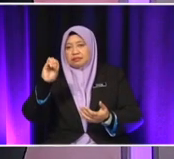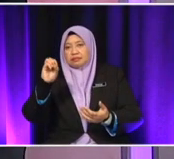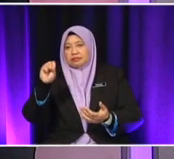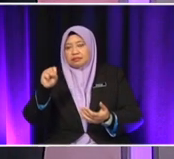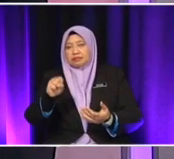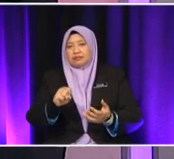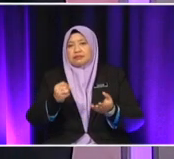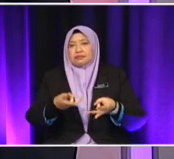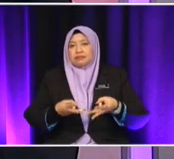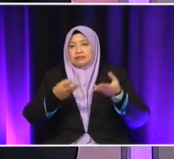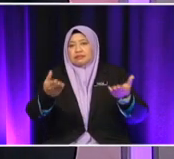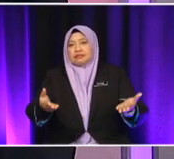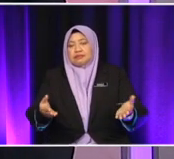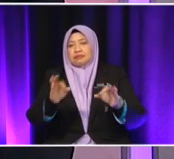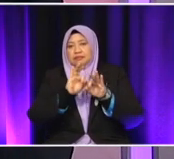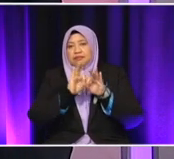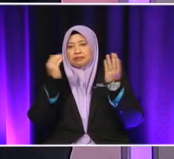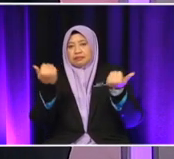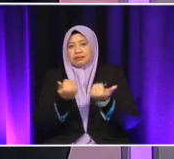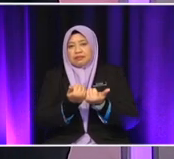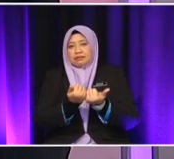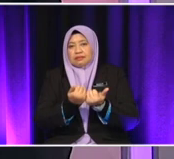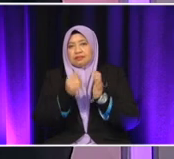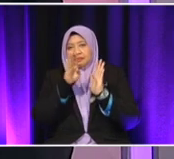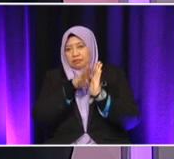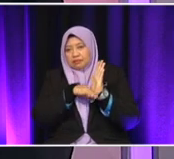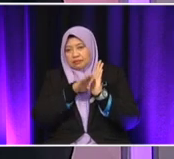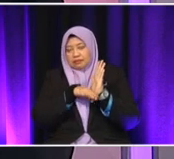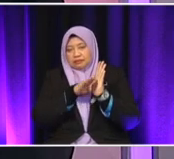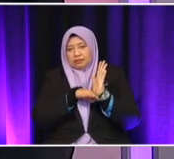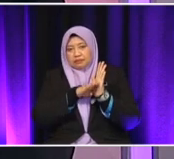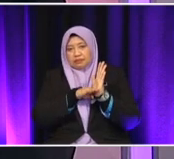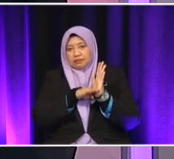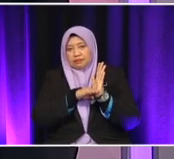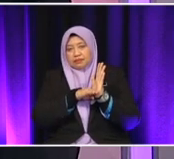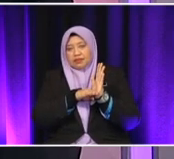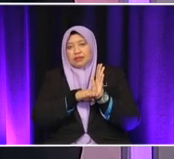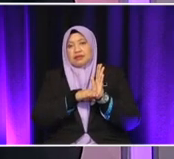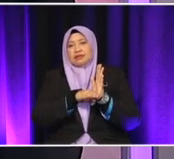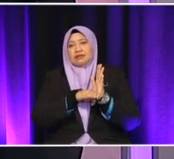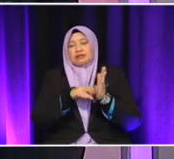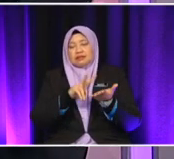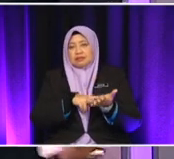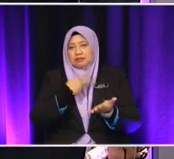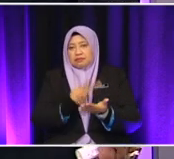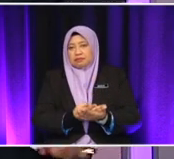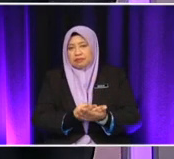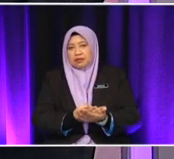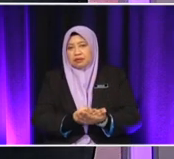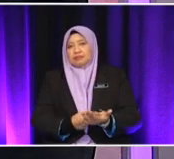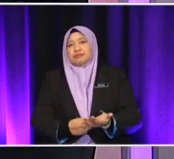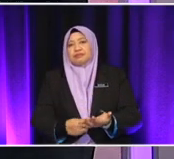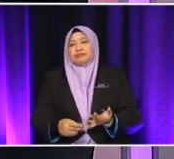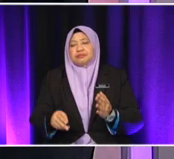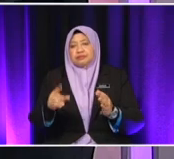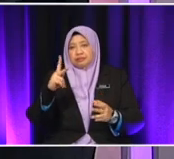penawaran Firma akan menjadi semakin kurang ataupun menjadi semakin jatuh menyebabkan kos yang